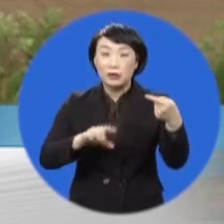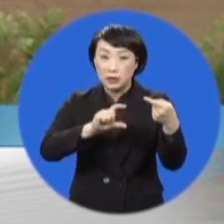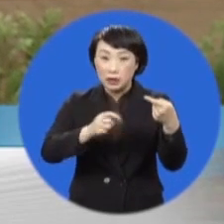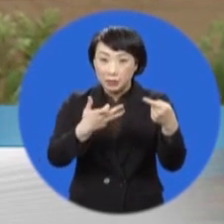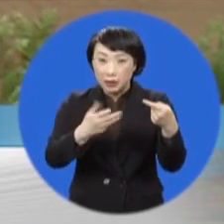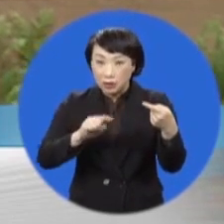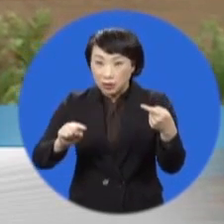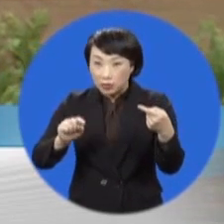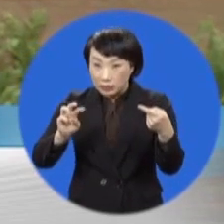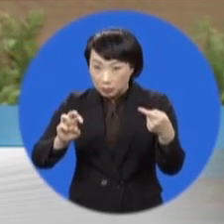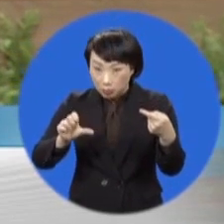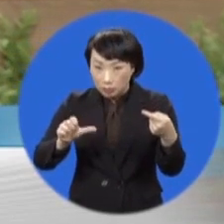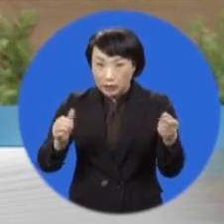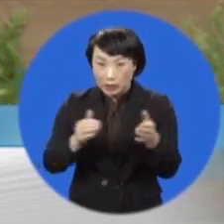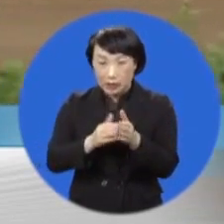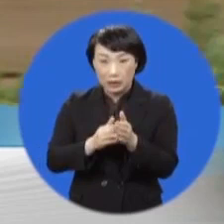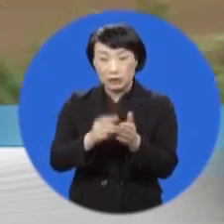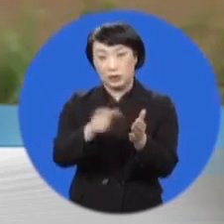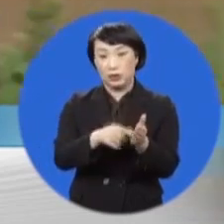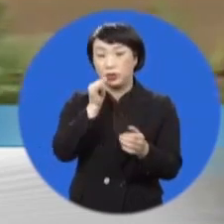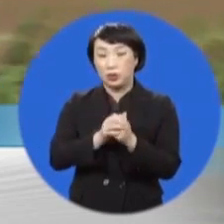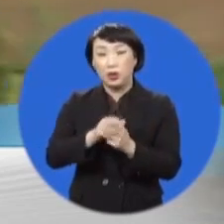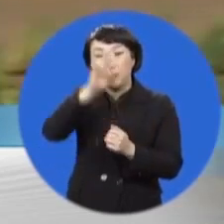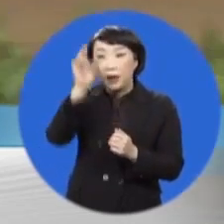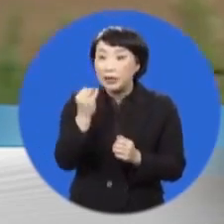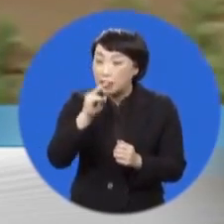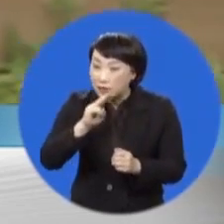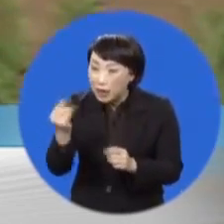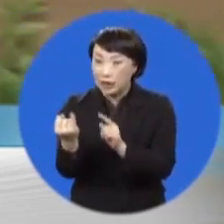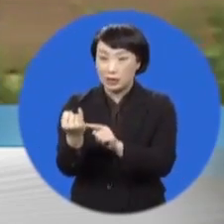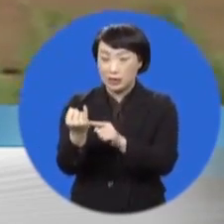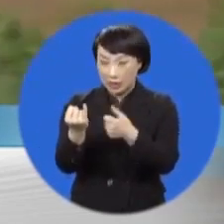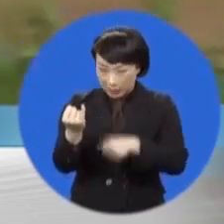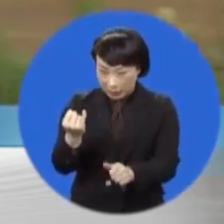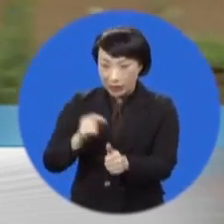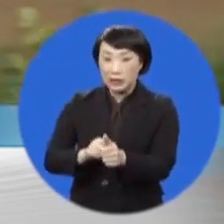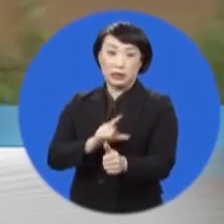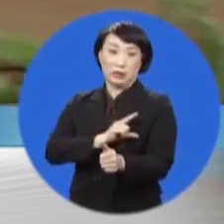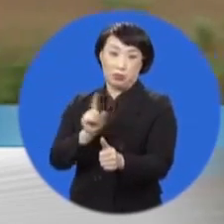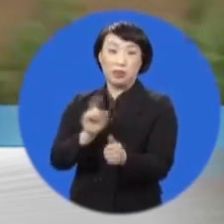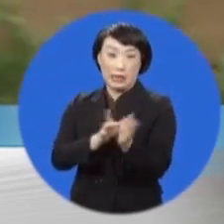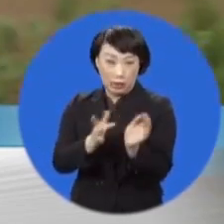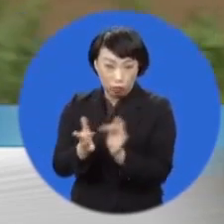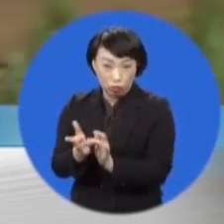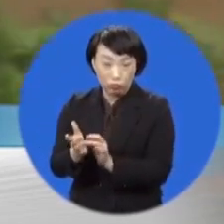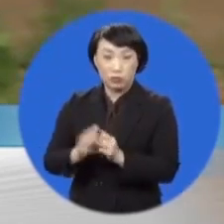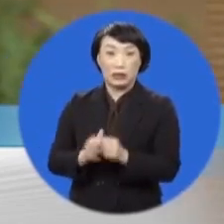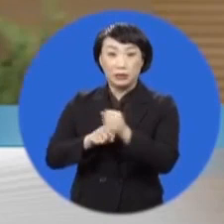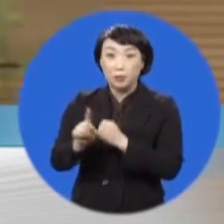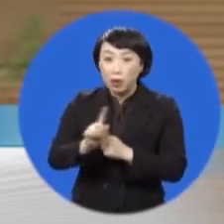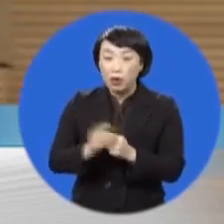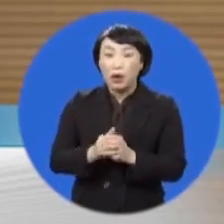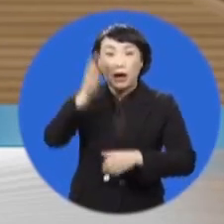좀 25절 까지 마리아 야 아 2 낳으리니 이름을 예수라 하라 이는 내